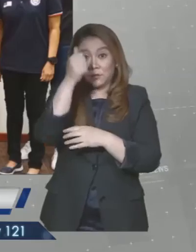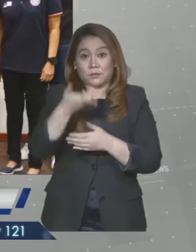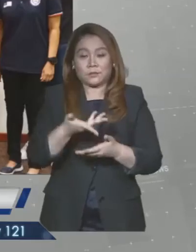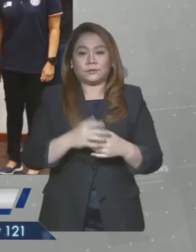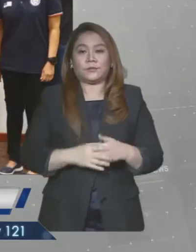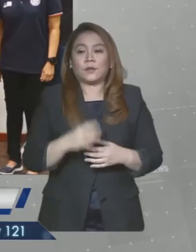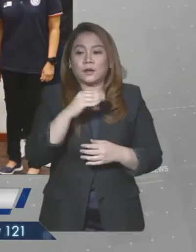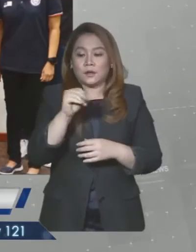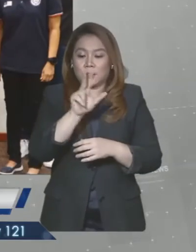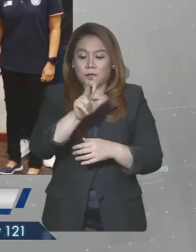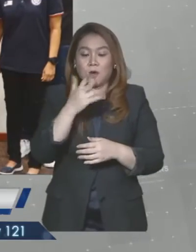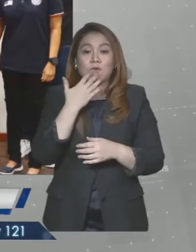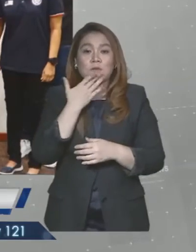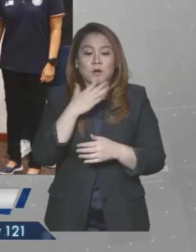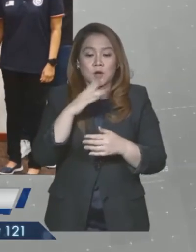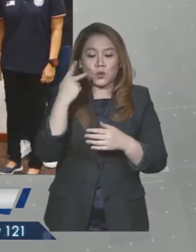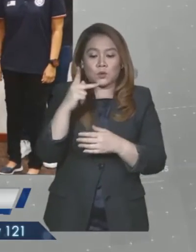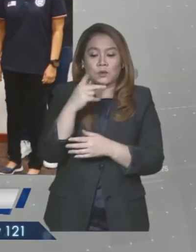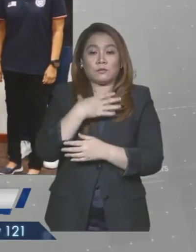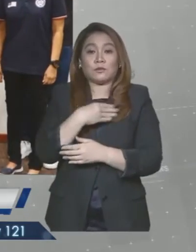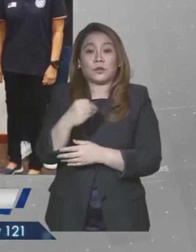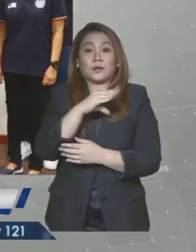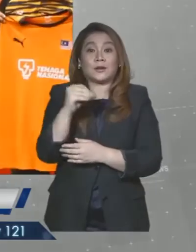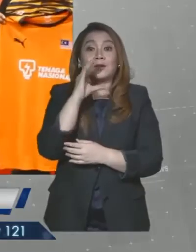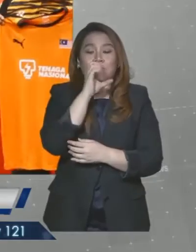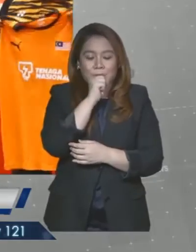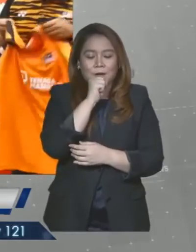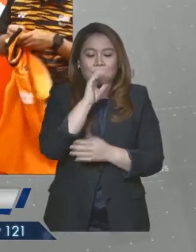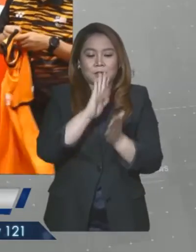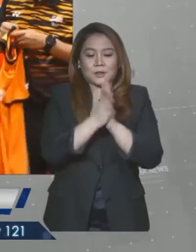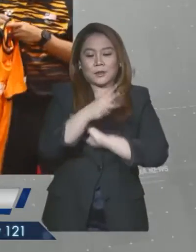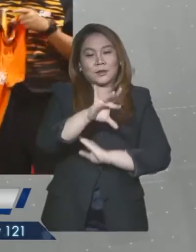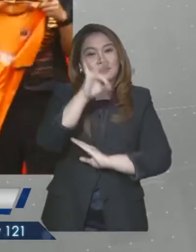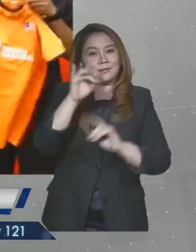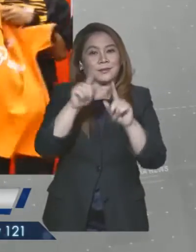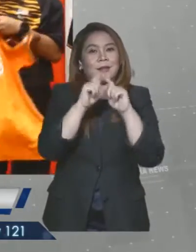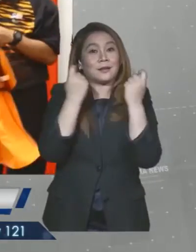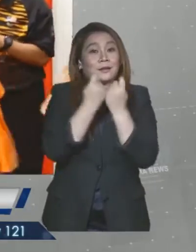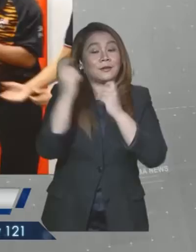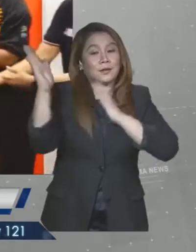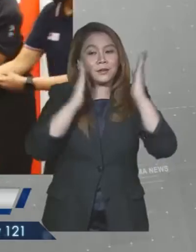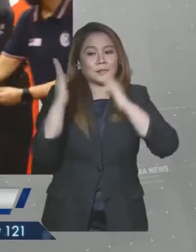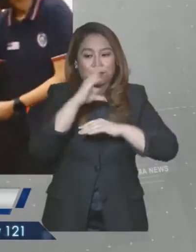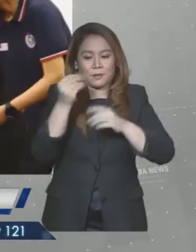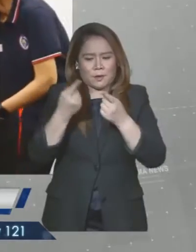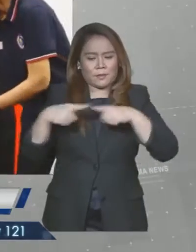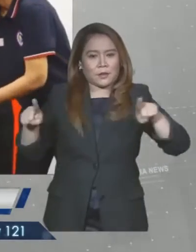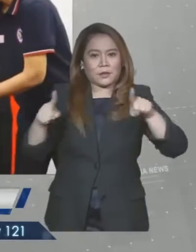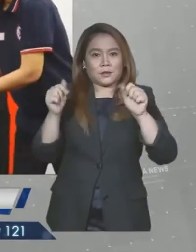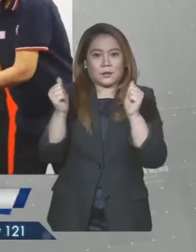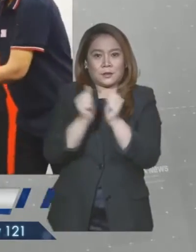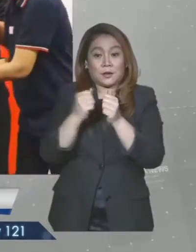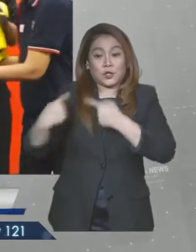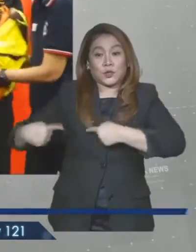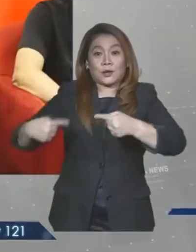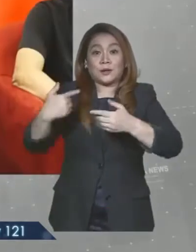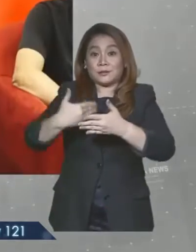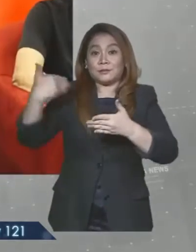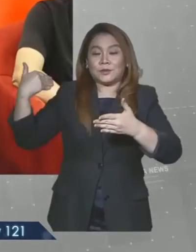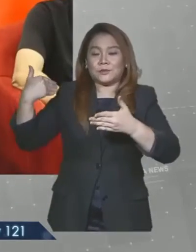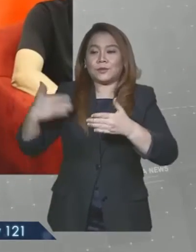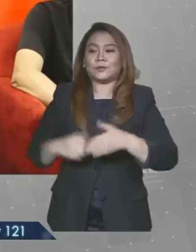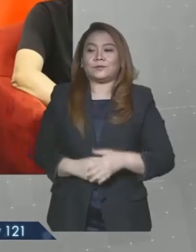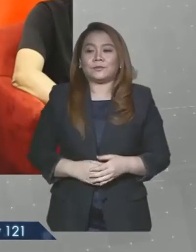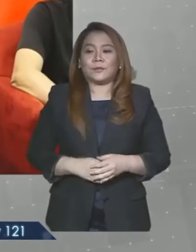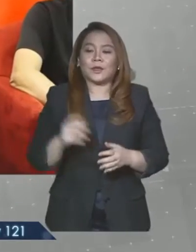India. Tiga warna iaitu kuning, putih dan oranye menjadi warna pilihan skuad negara, berbeza dengan pemilihan dalam kejohanan lain sebelum ini.